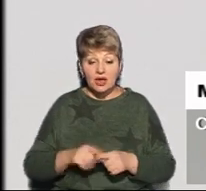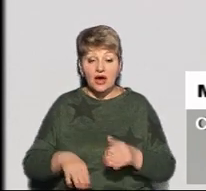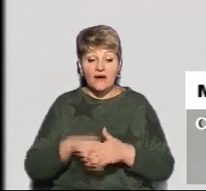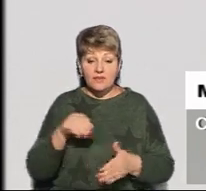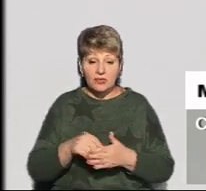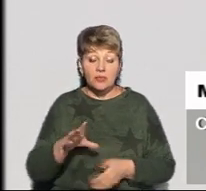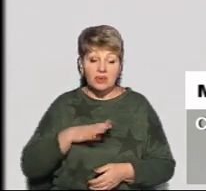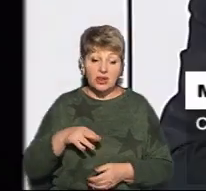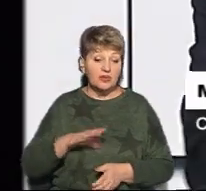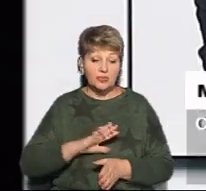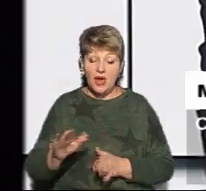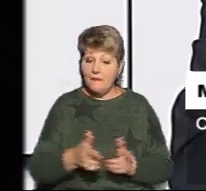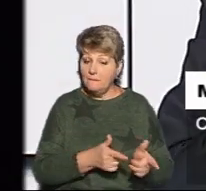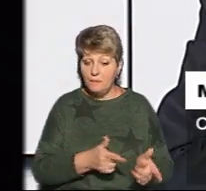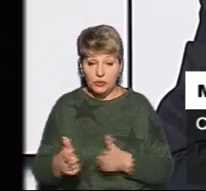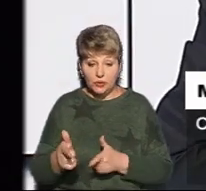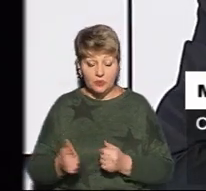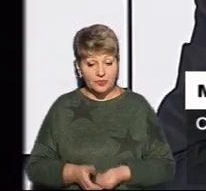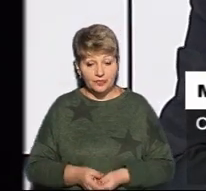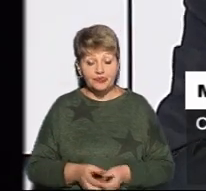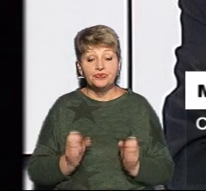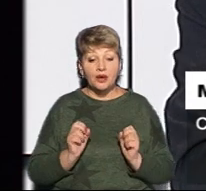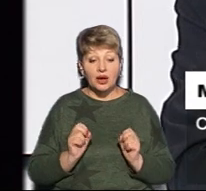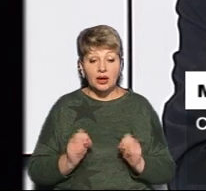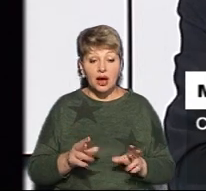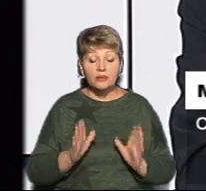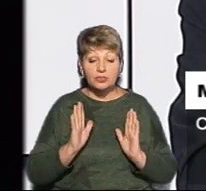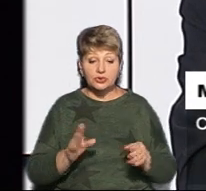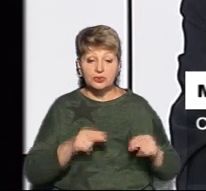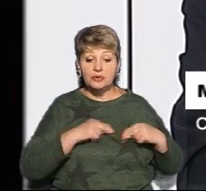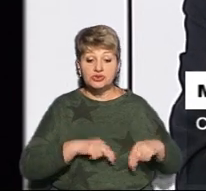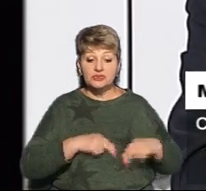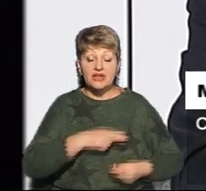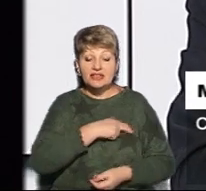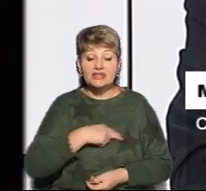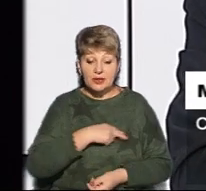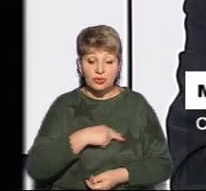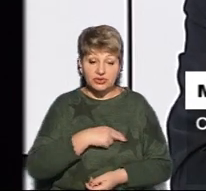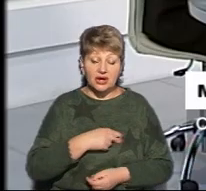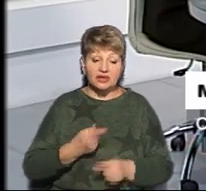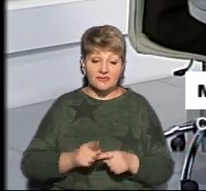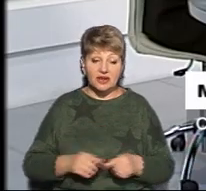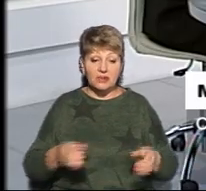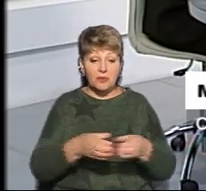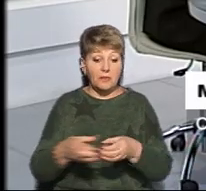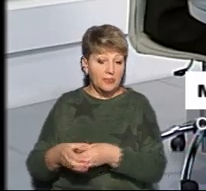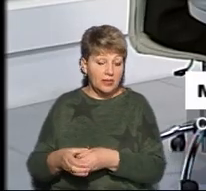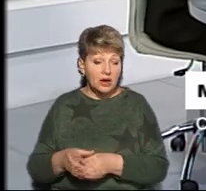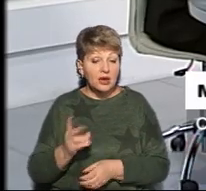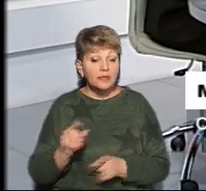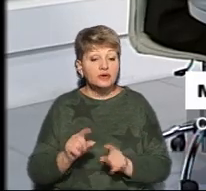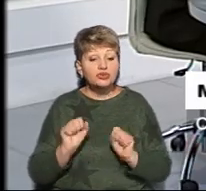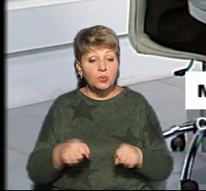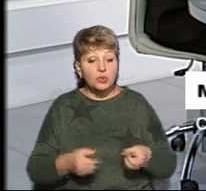підійшла непідготовленою. Як працюватимуть депутати в такому складі? Які можливі об'єднання між представниками політичних партій і на що це може